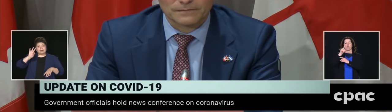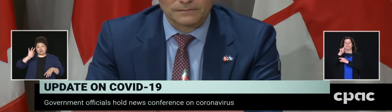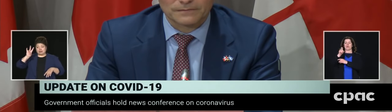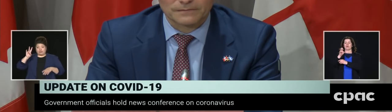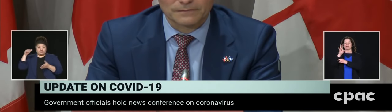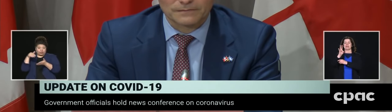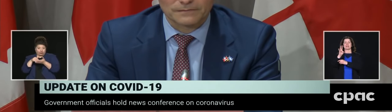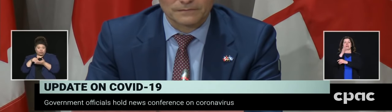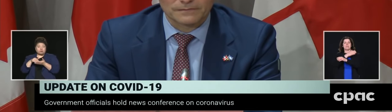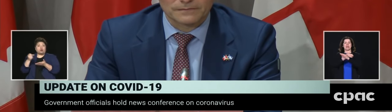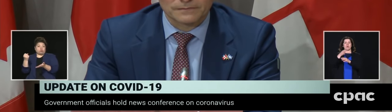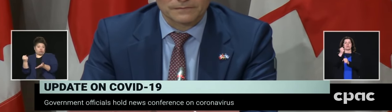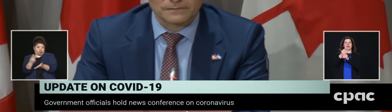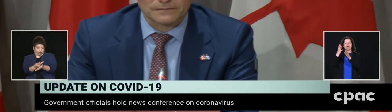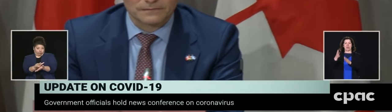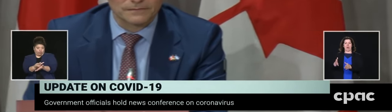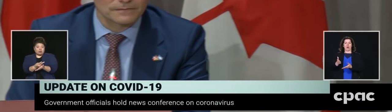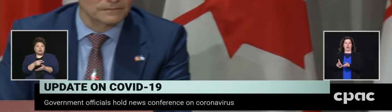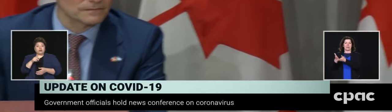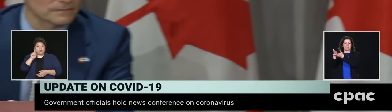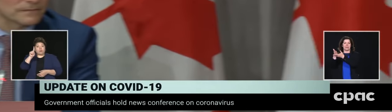Parlez, est-ce que tu veux ajouter quelque chose?